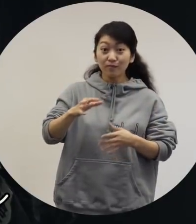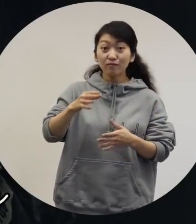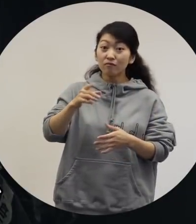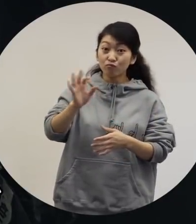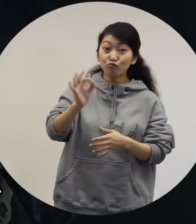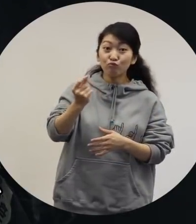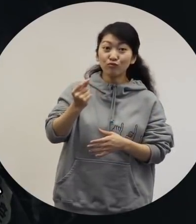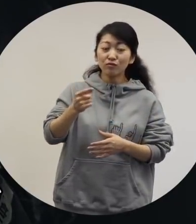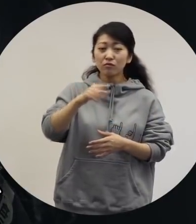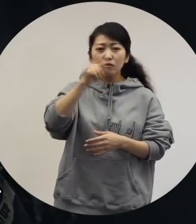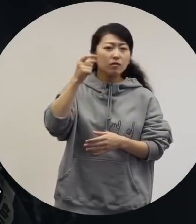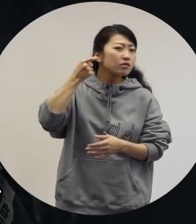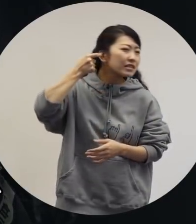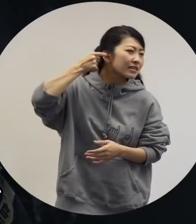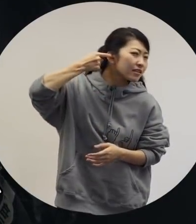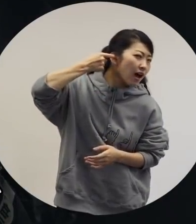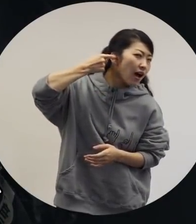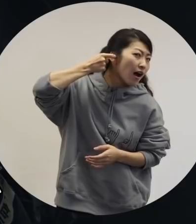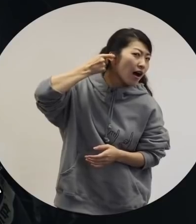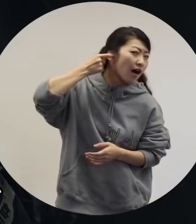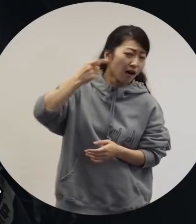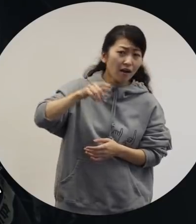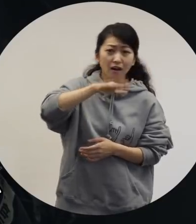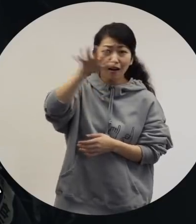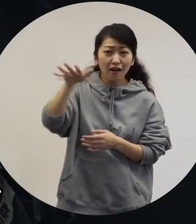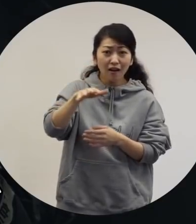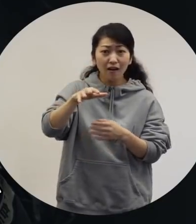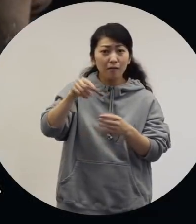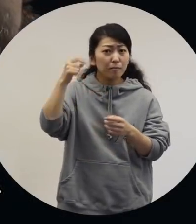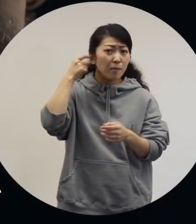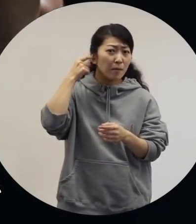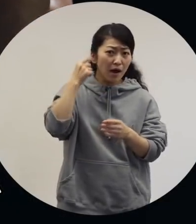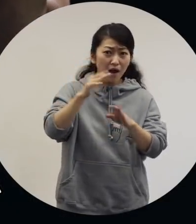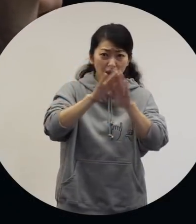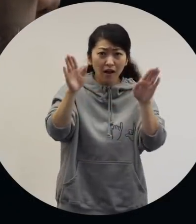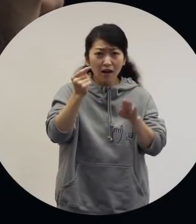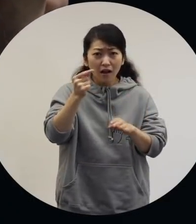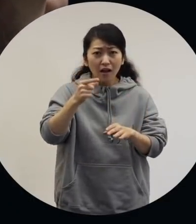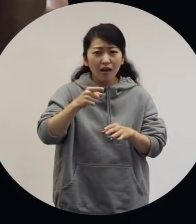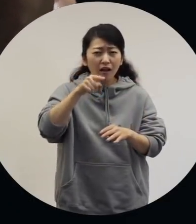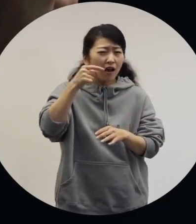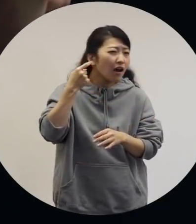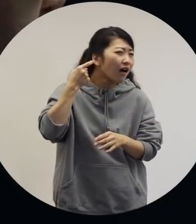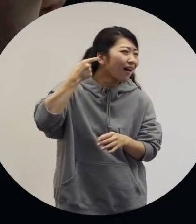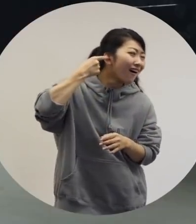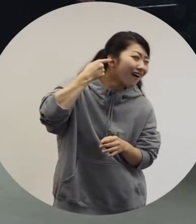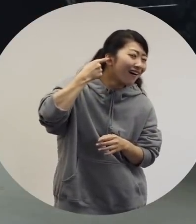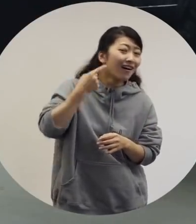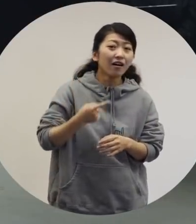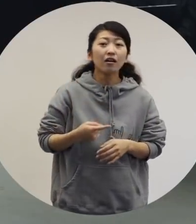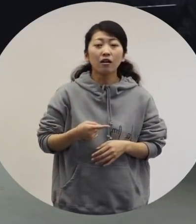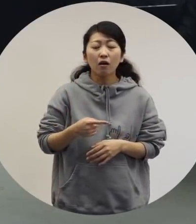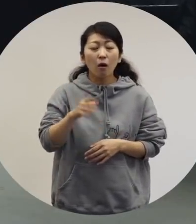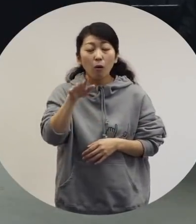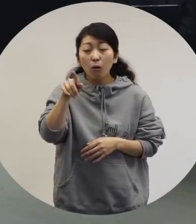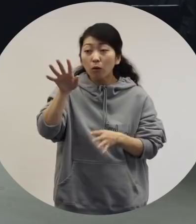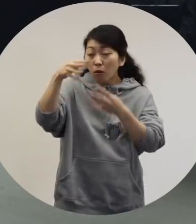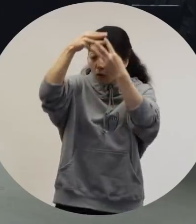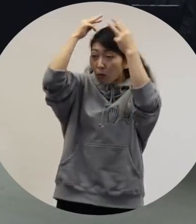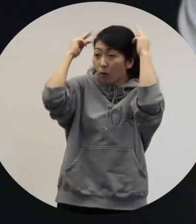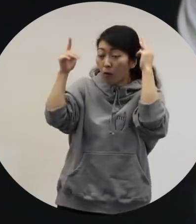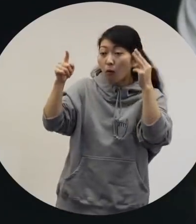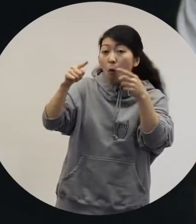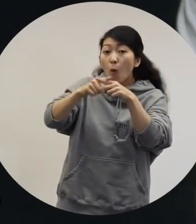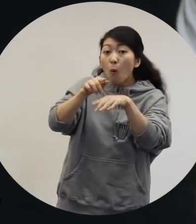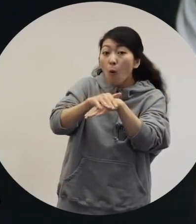し、 う ん、 そうですね、 そう、インナーイヤーのヘッドホンとか世の中の人みんなつけてるじゃないですか、うんうん、あ、耳刺してるやつ。え、でもこれどうやって編まれてるんです